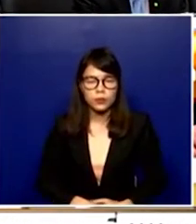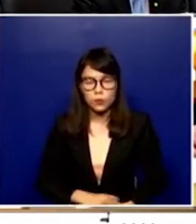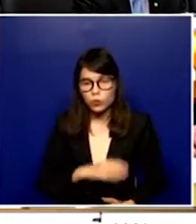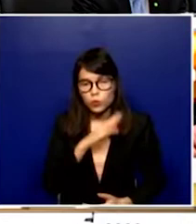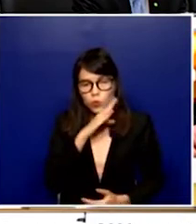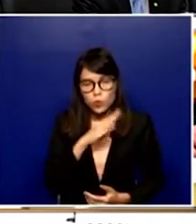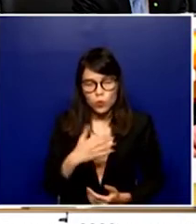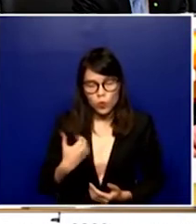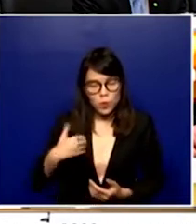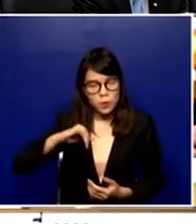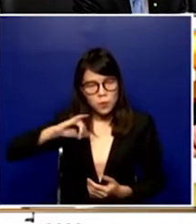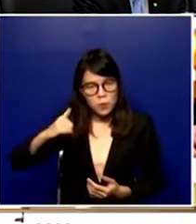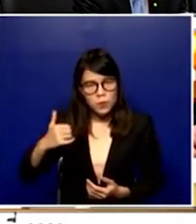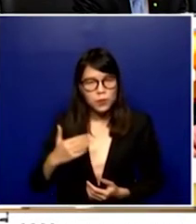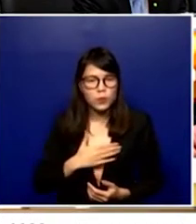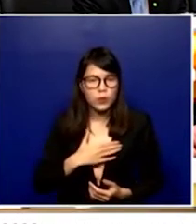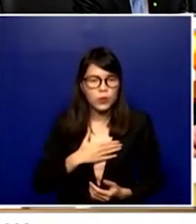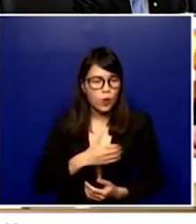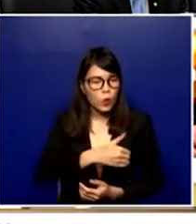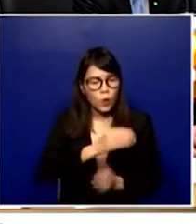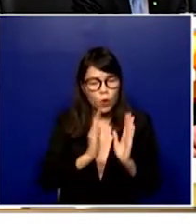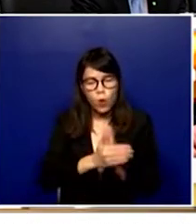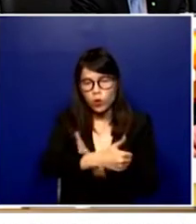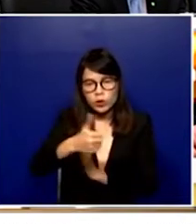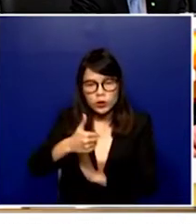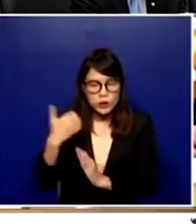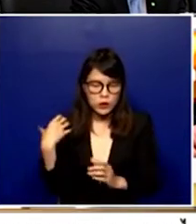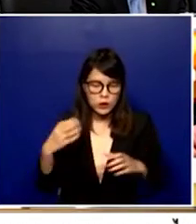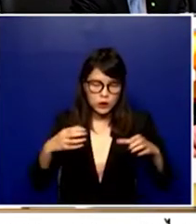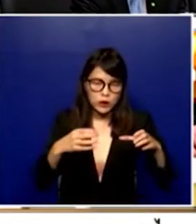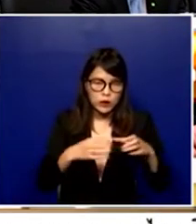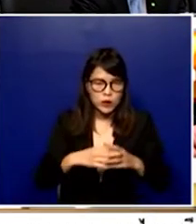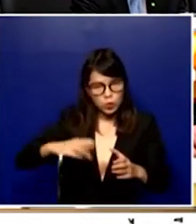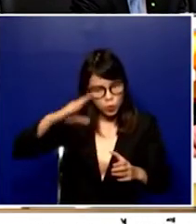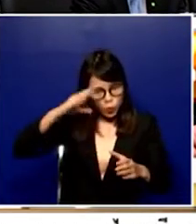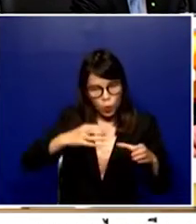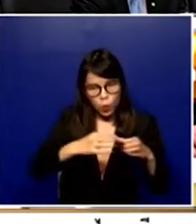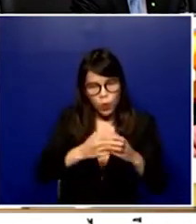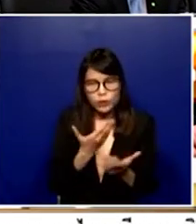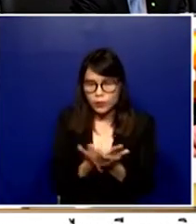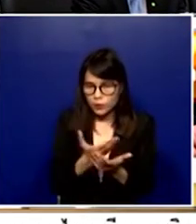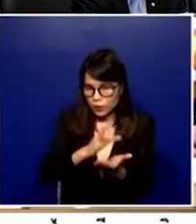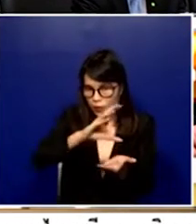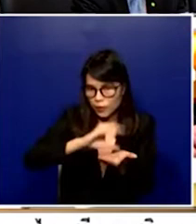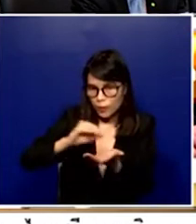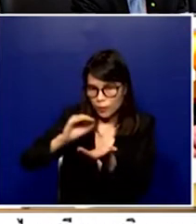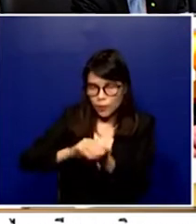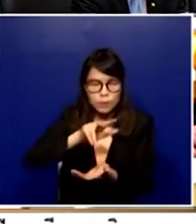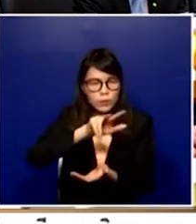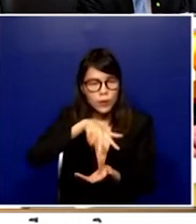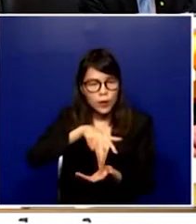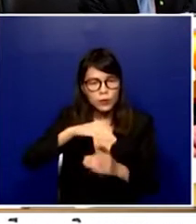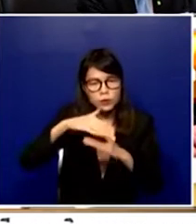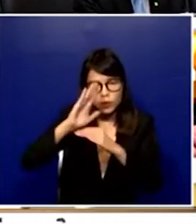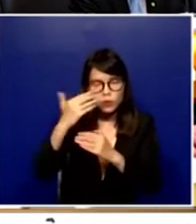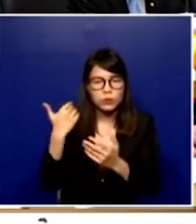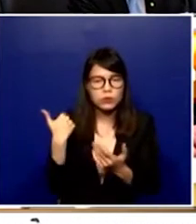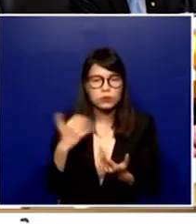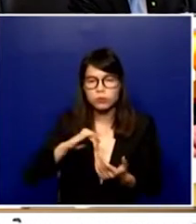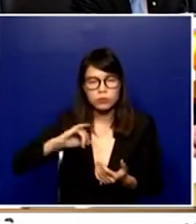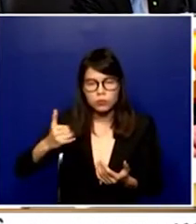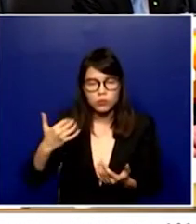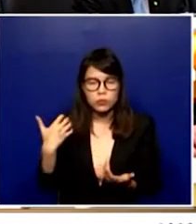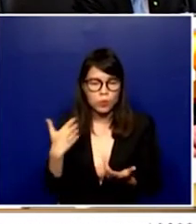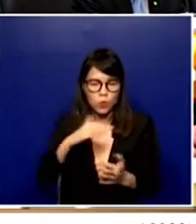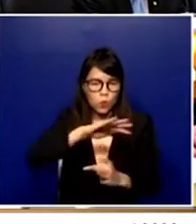หน้าในคนคนอื่น despื่นทอยใกองทัพผ เขาได้รับกันได้รัเกิน 3,000 พัพวก